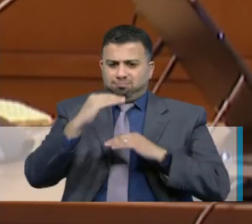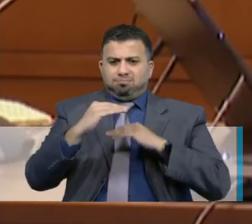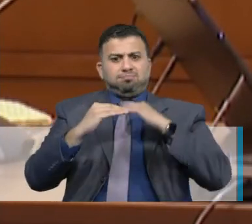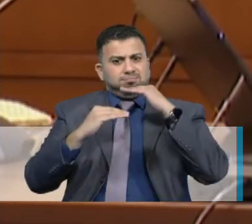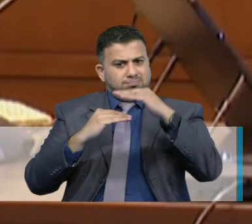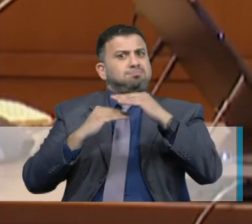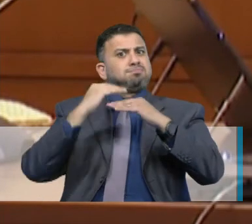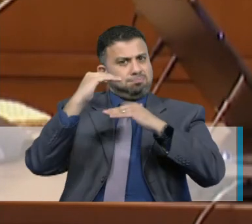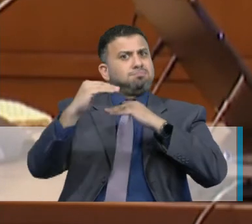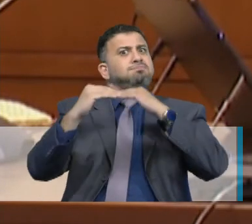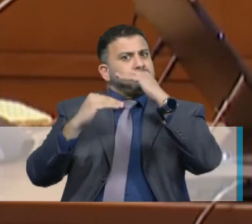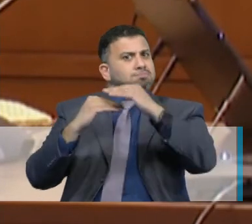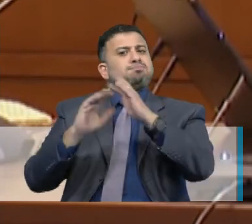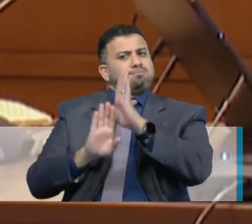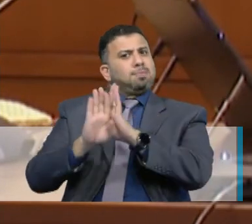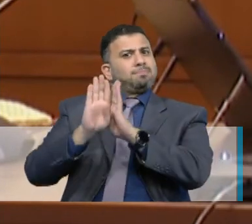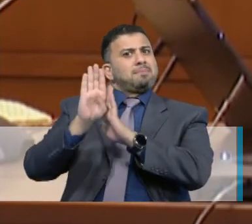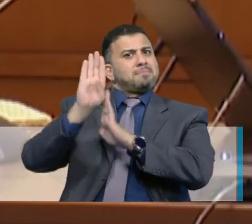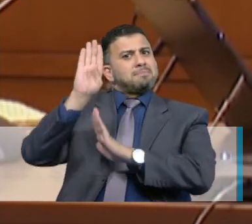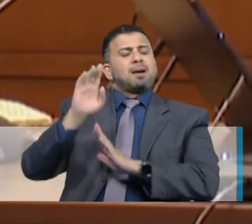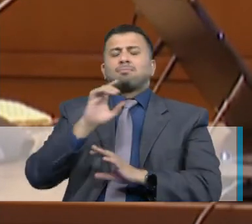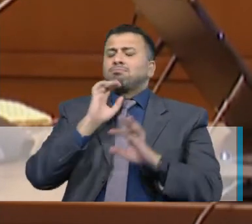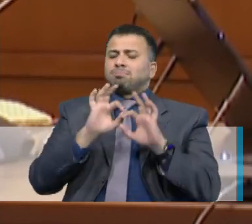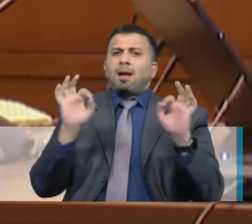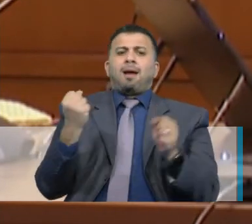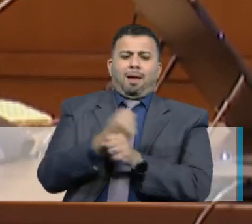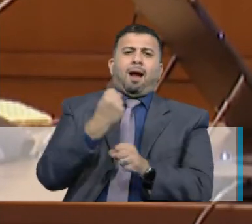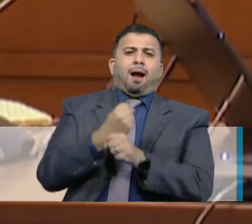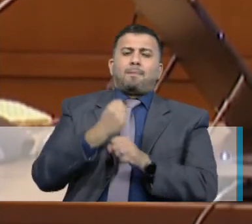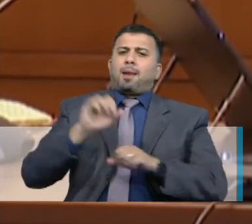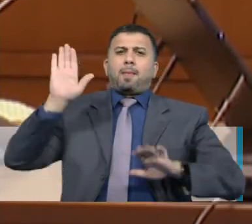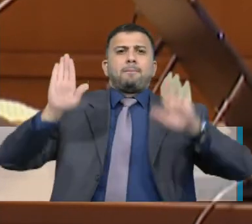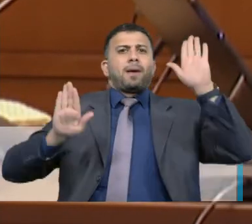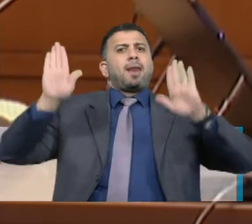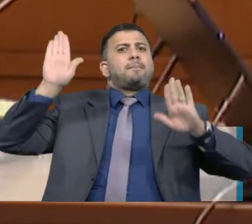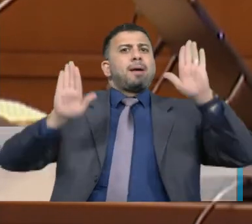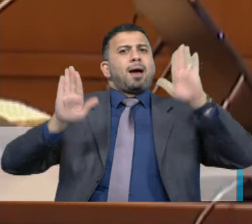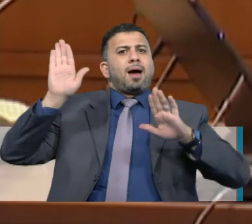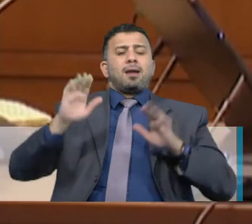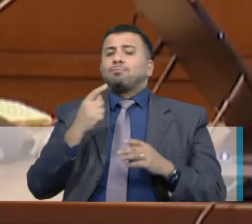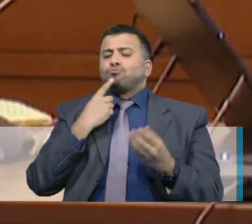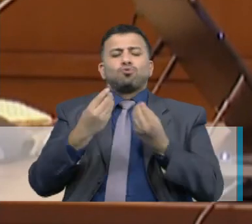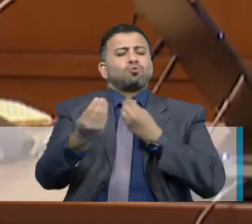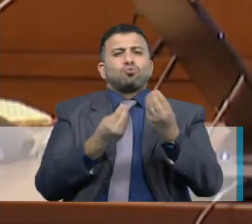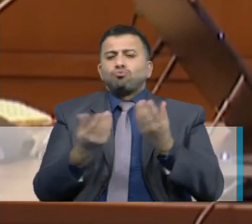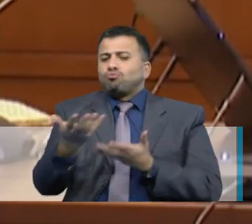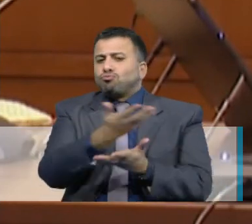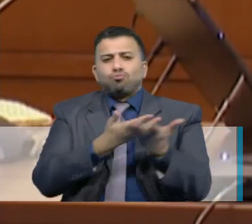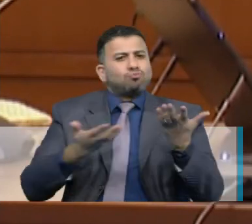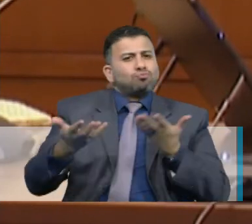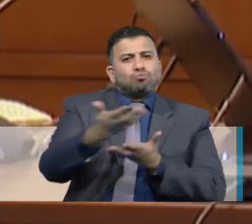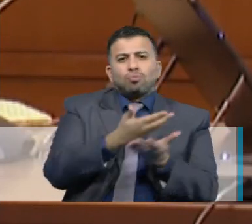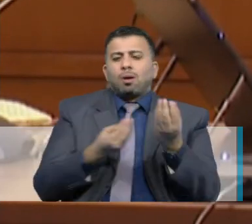واثقة في منظومتها المتكاملة للعمل البرلماني القائم على الشورى، والذي